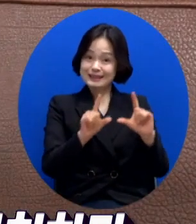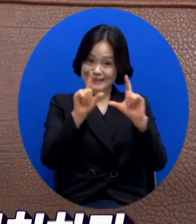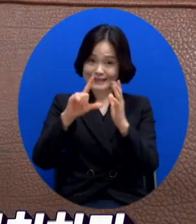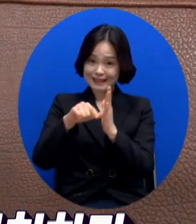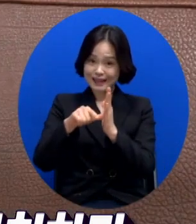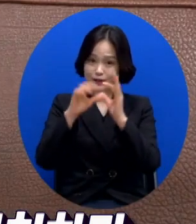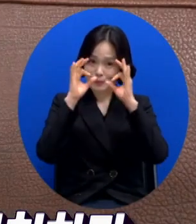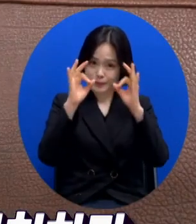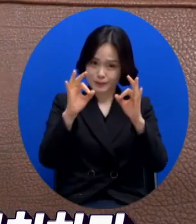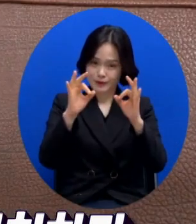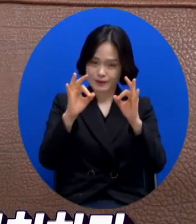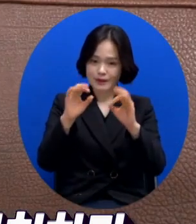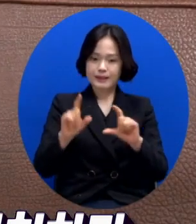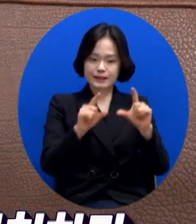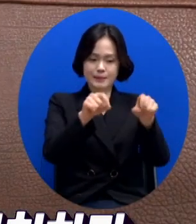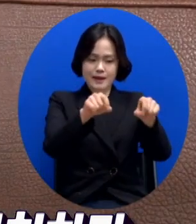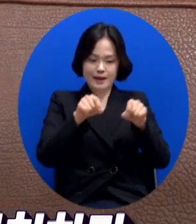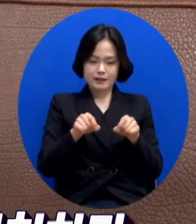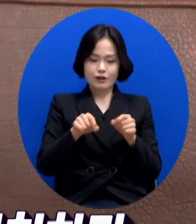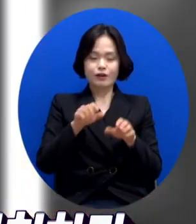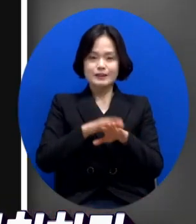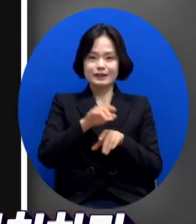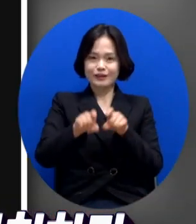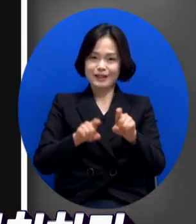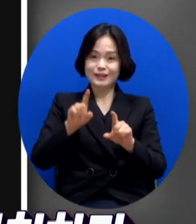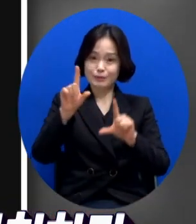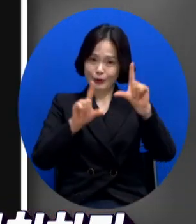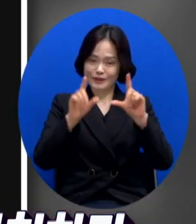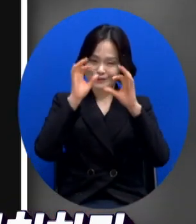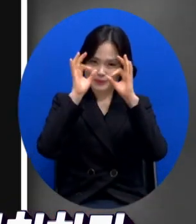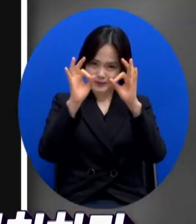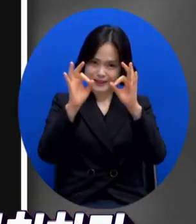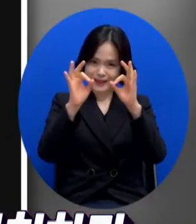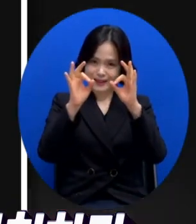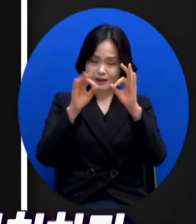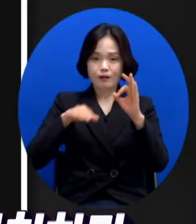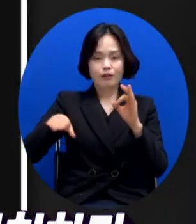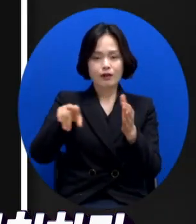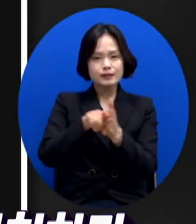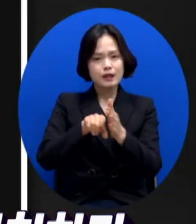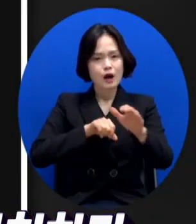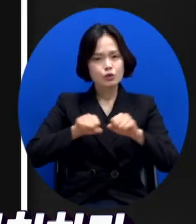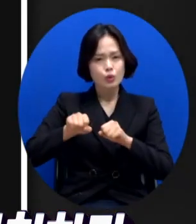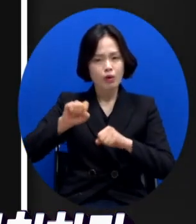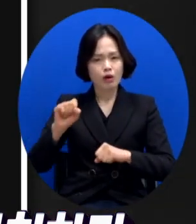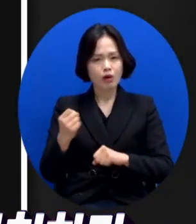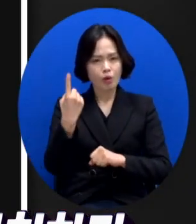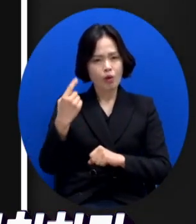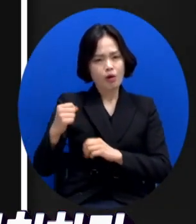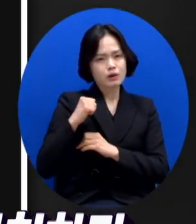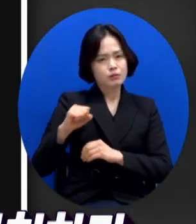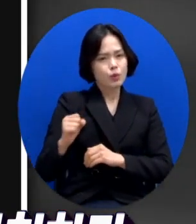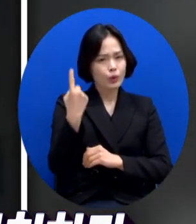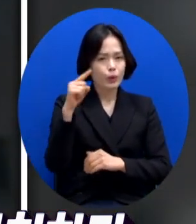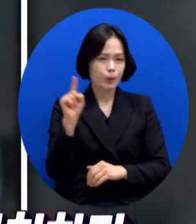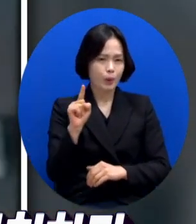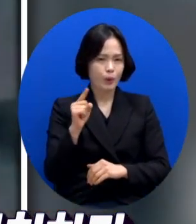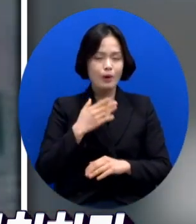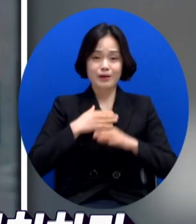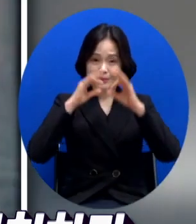삶에서 실천하는 신앙인 들의 모습을 찾아봤습니다 그들이 말하는 신앙 운동의 원동력은 과연 무엇일지